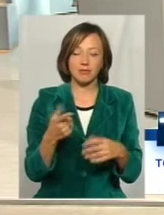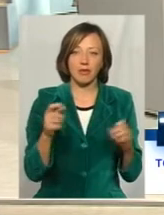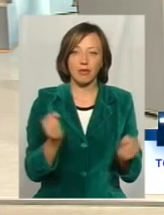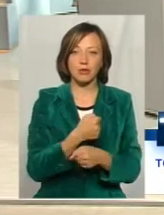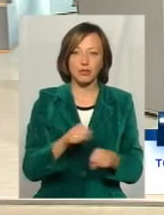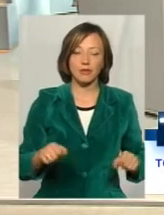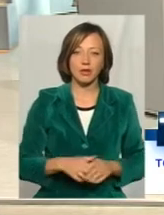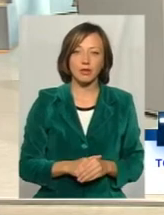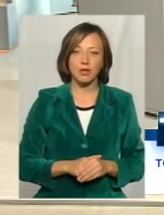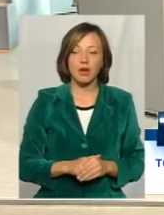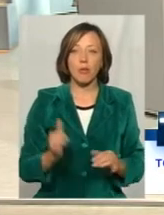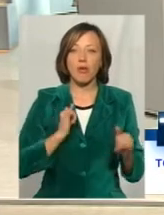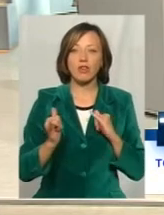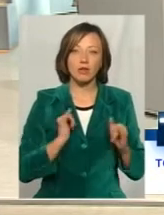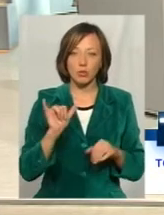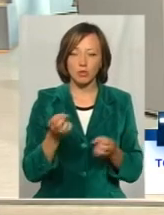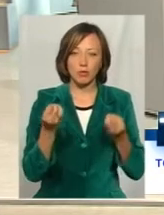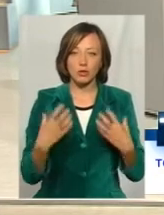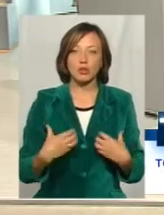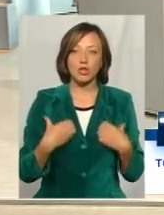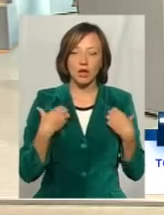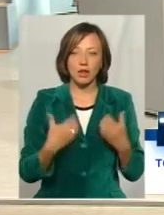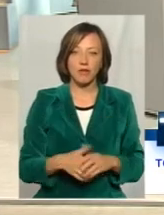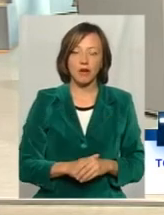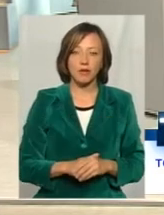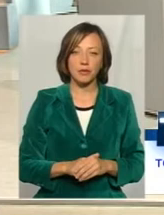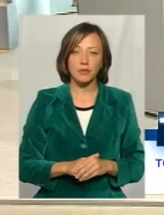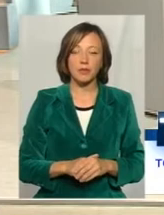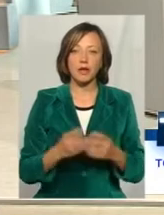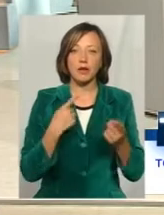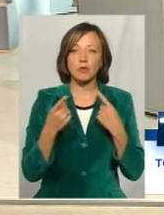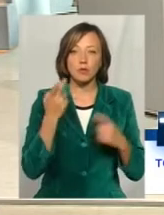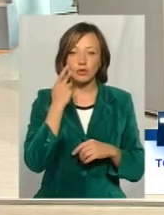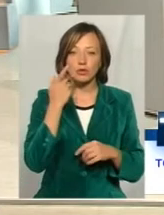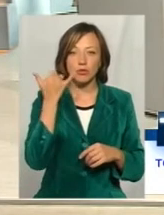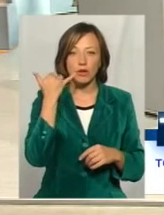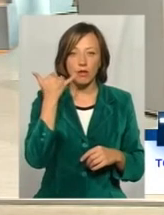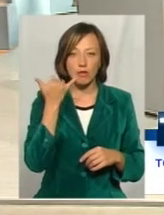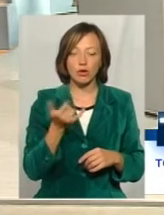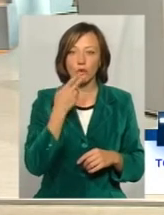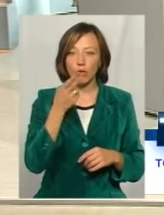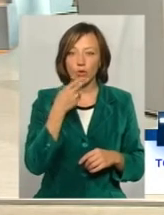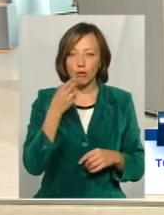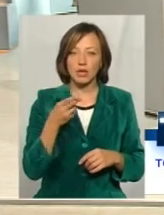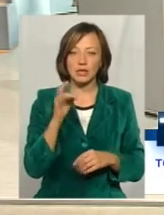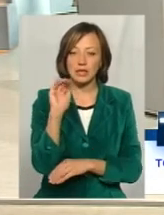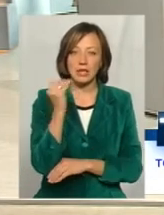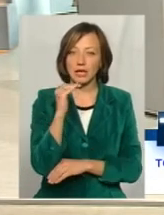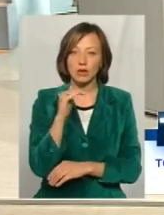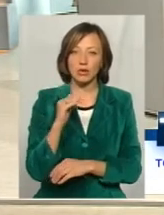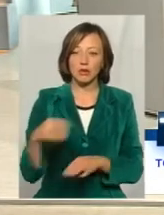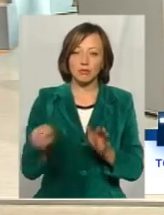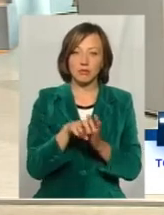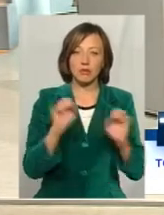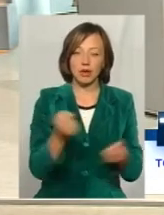нереальне. Поведінка в них просто жахлива. Розмовляють постійно по телефону, курять. Дитиною їхати